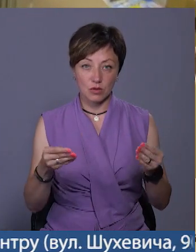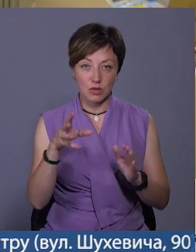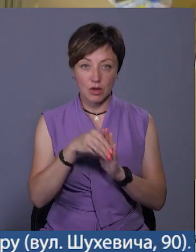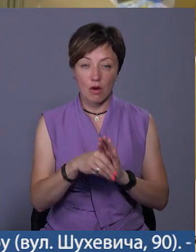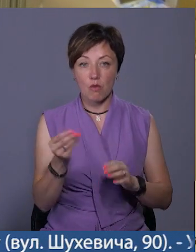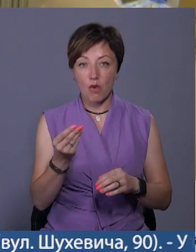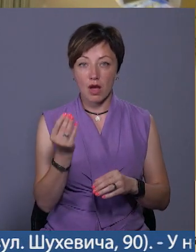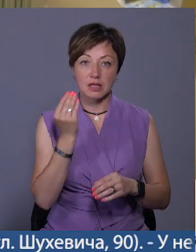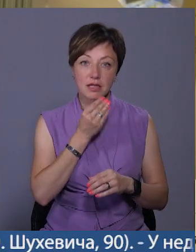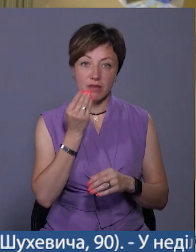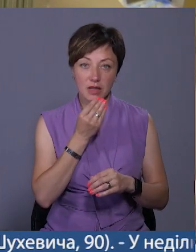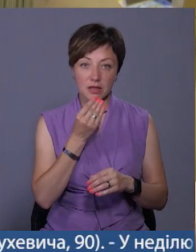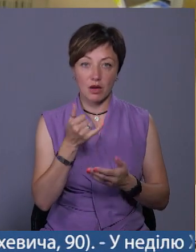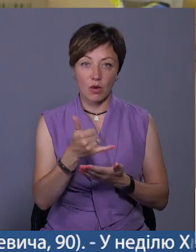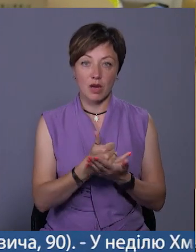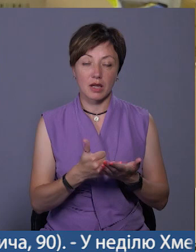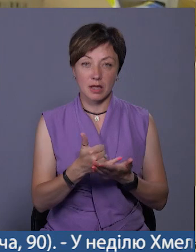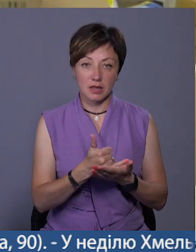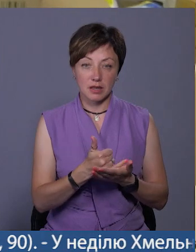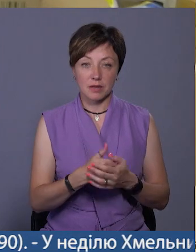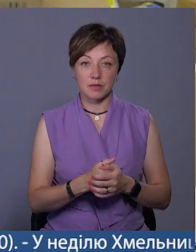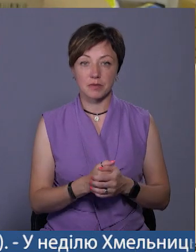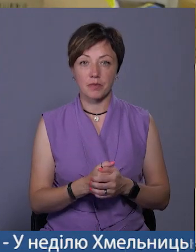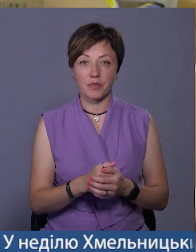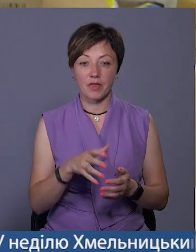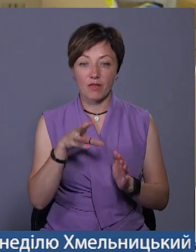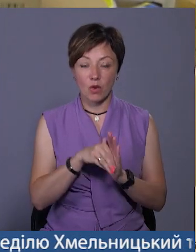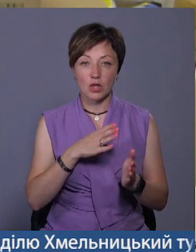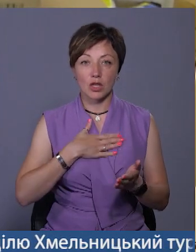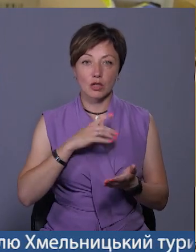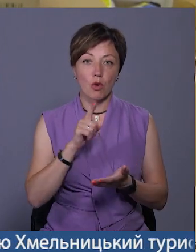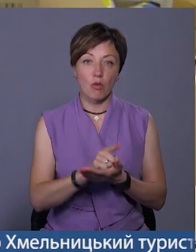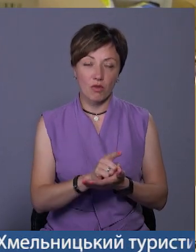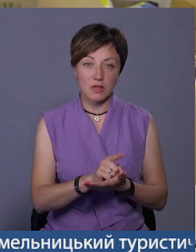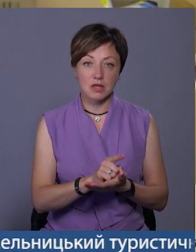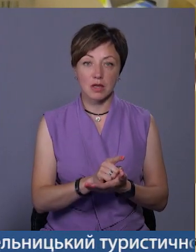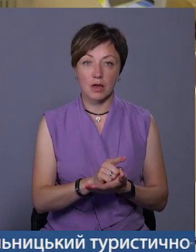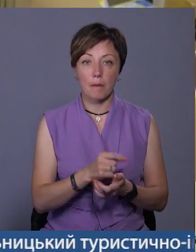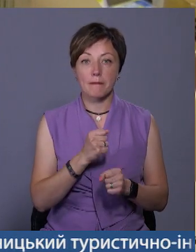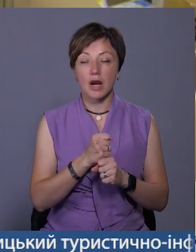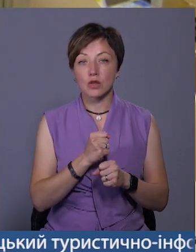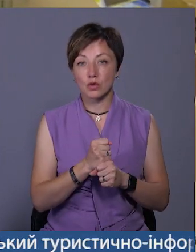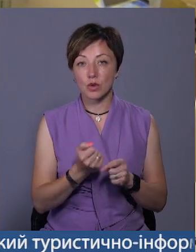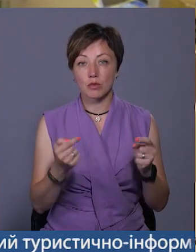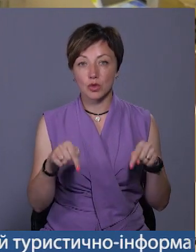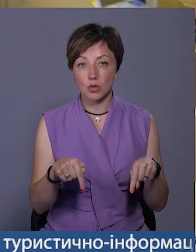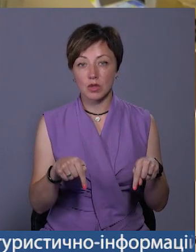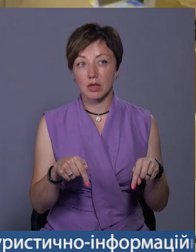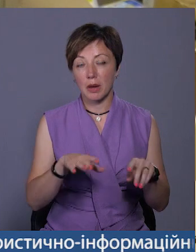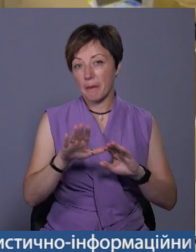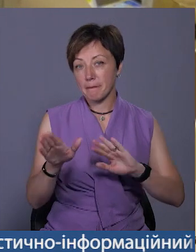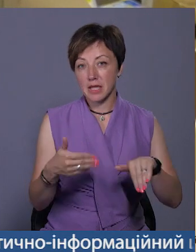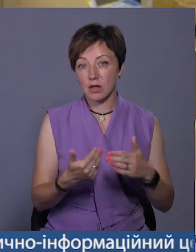мука, серветки та олія. Це входить в наші обов'язки. От ми працюємо тут, напевно,